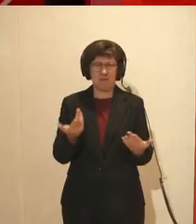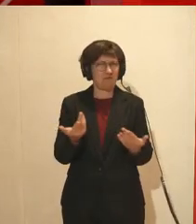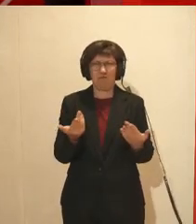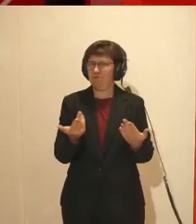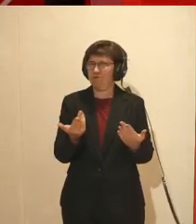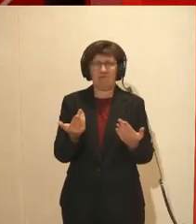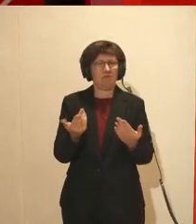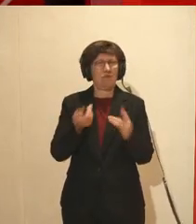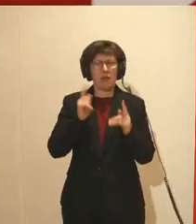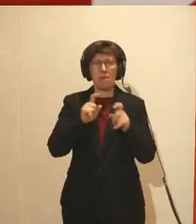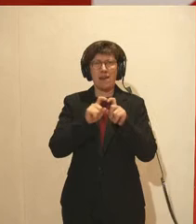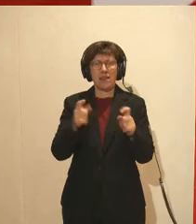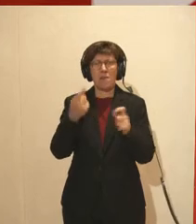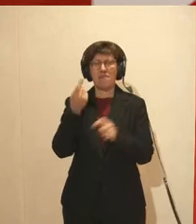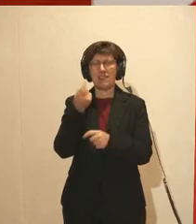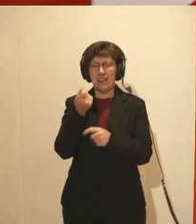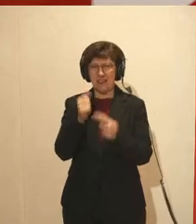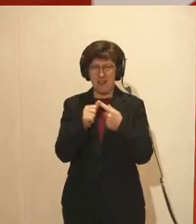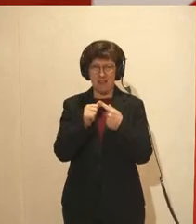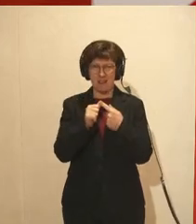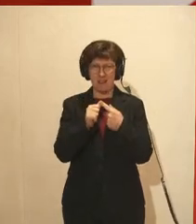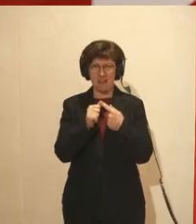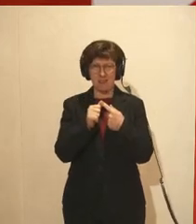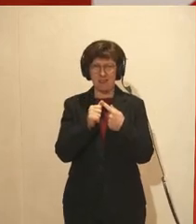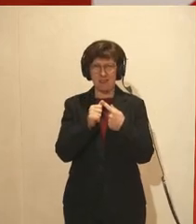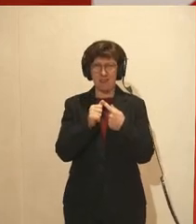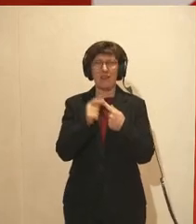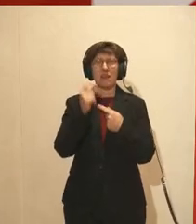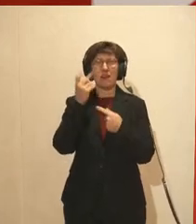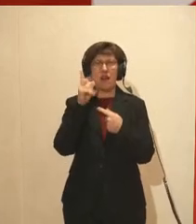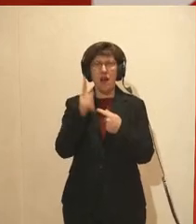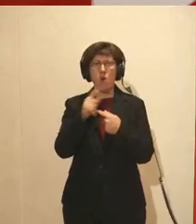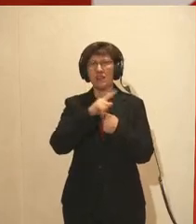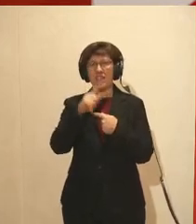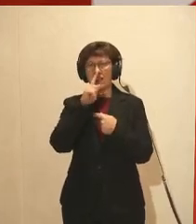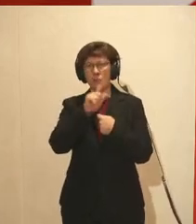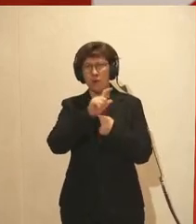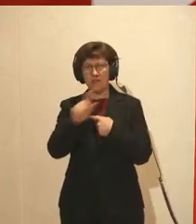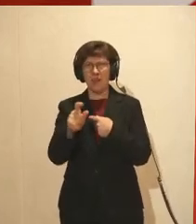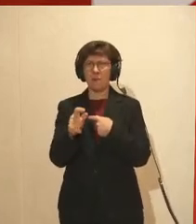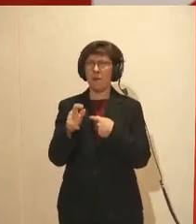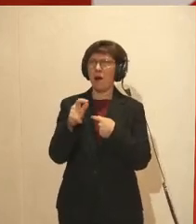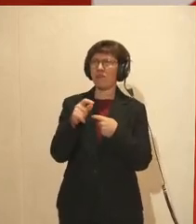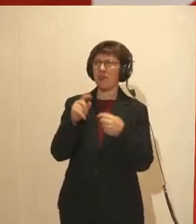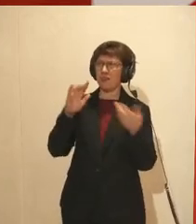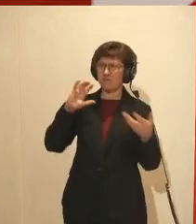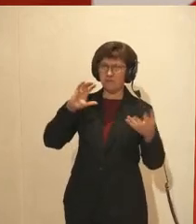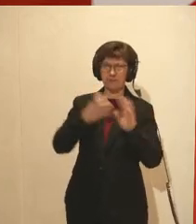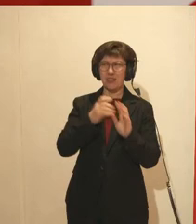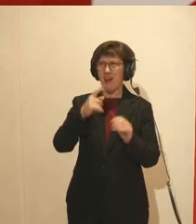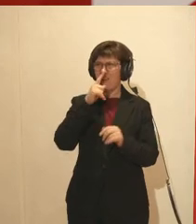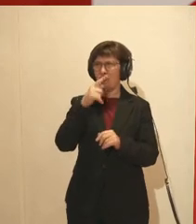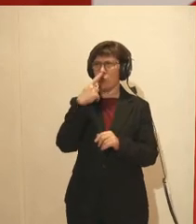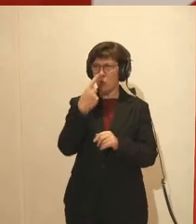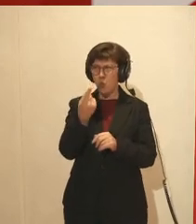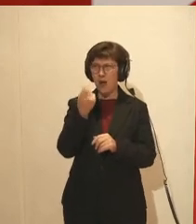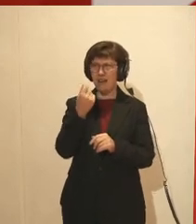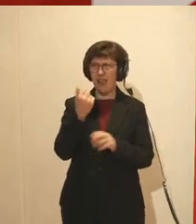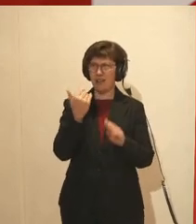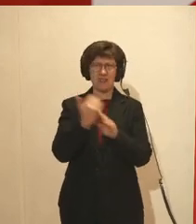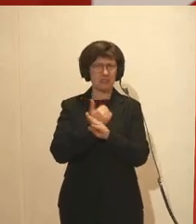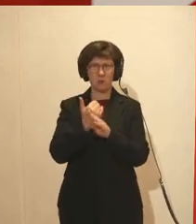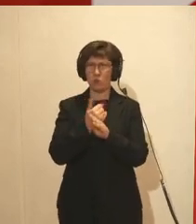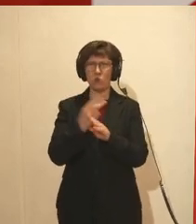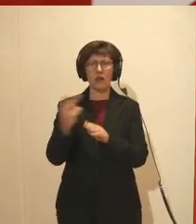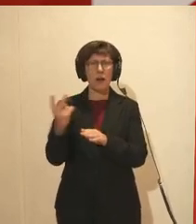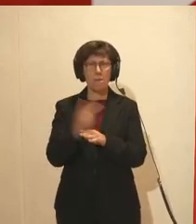immer auch um geld und aber es geht eben nicht nur darum das wäre eine verkürzung wenn man es auf diese frage beschränkt es